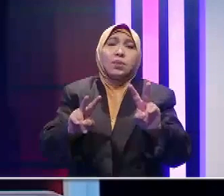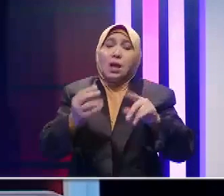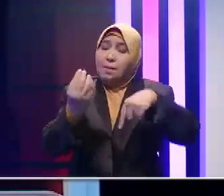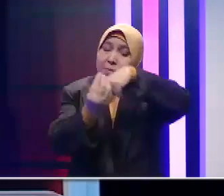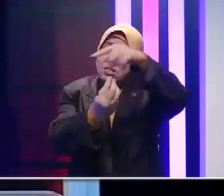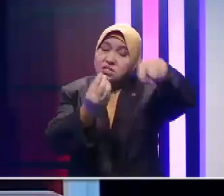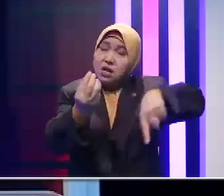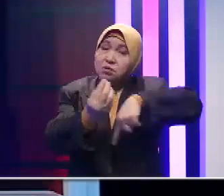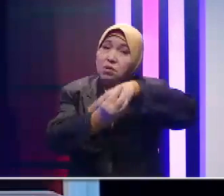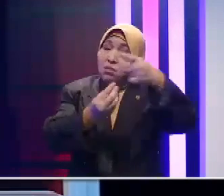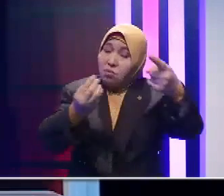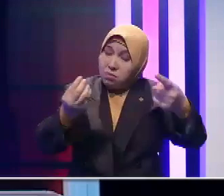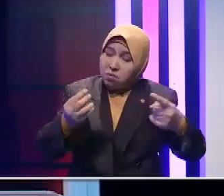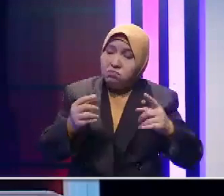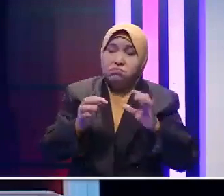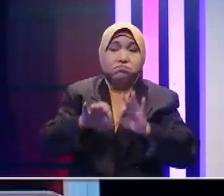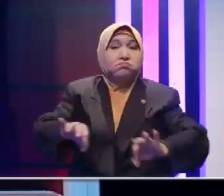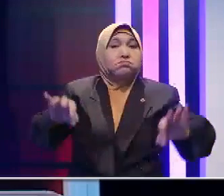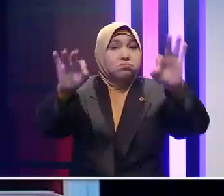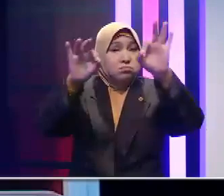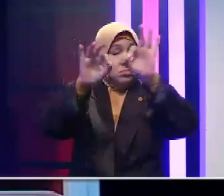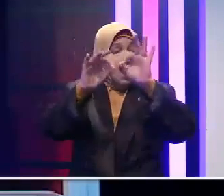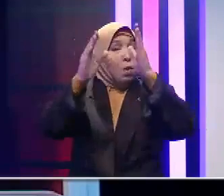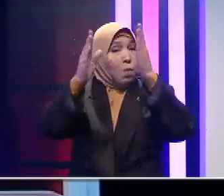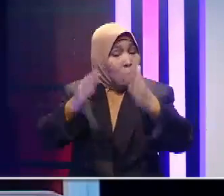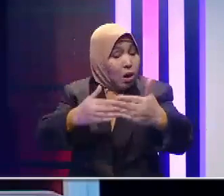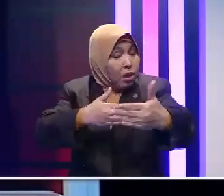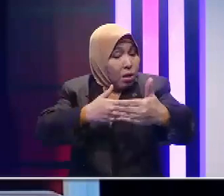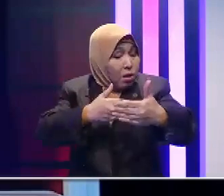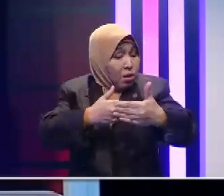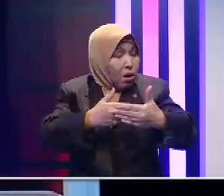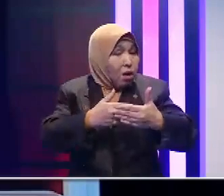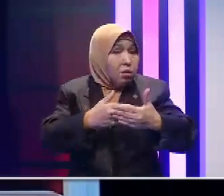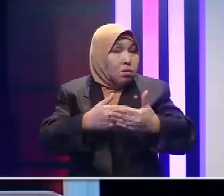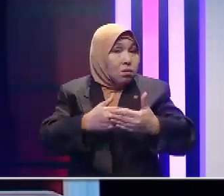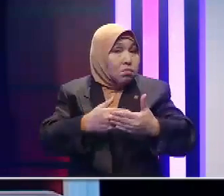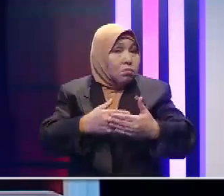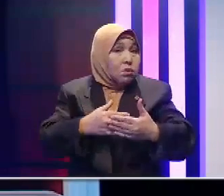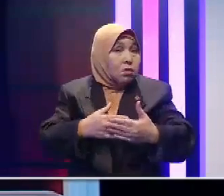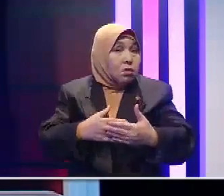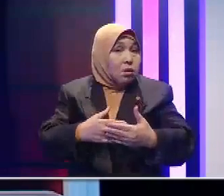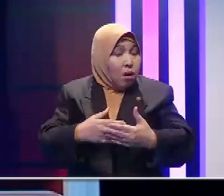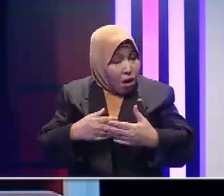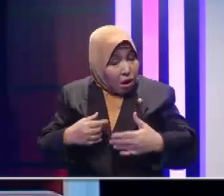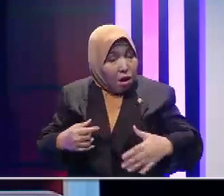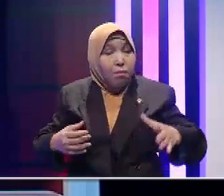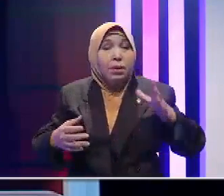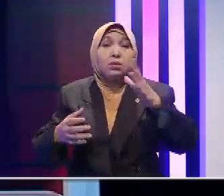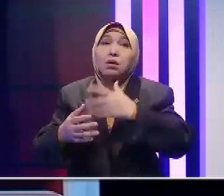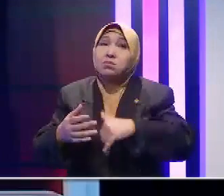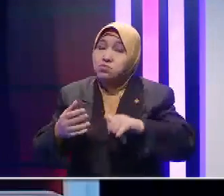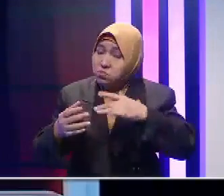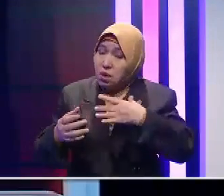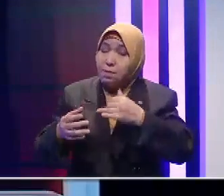persekitaran itu memainkan peranan. Orang-orang yang terdekat, betul, mereka juga sebagai backup system pada para mu'alaf ni, untuk membantu mereka,